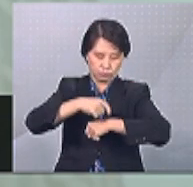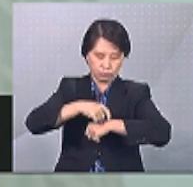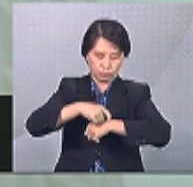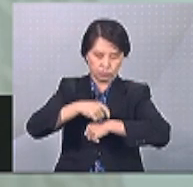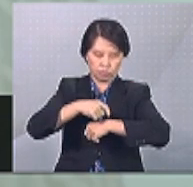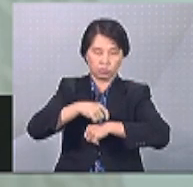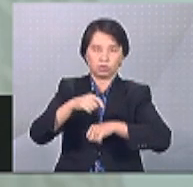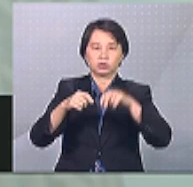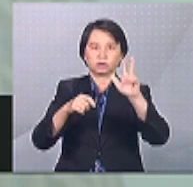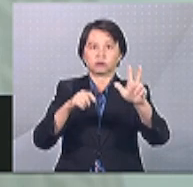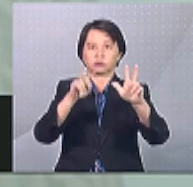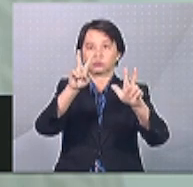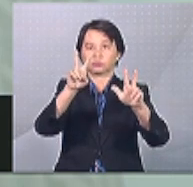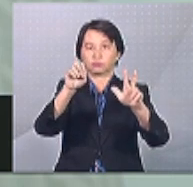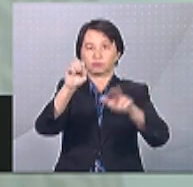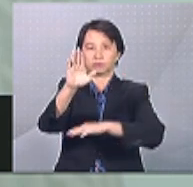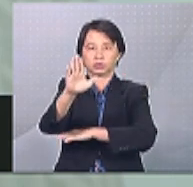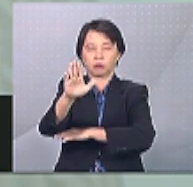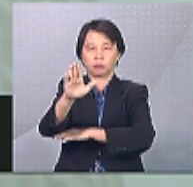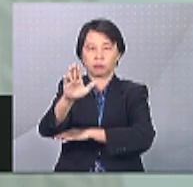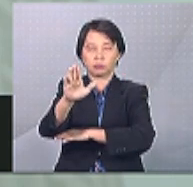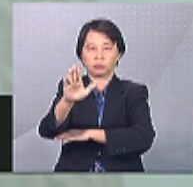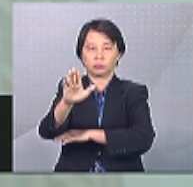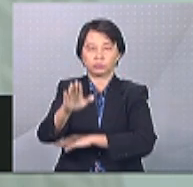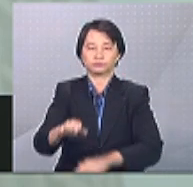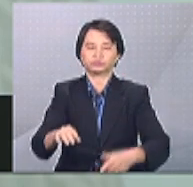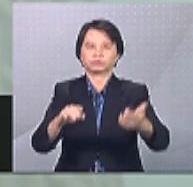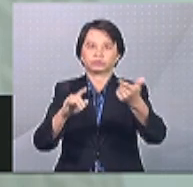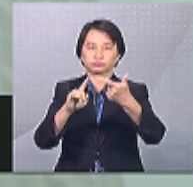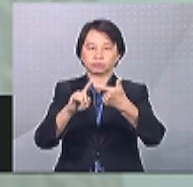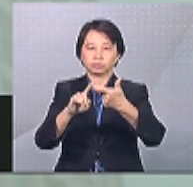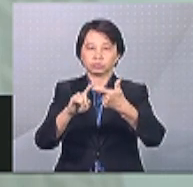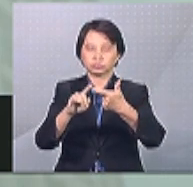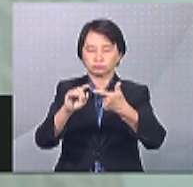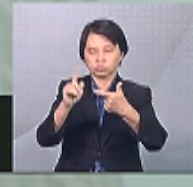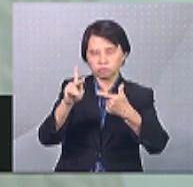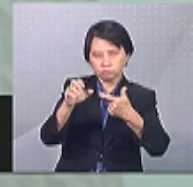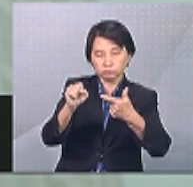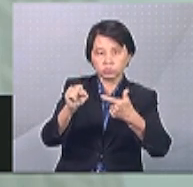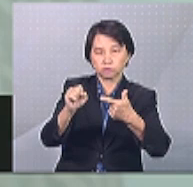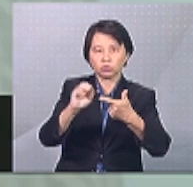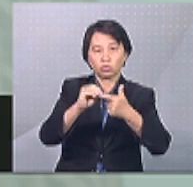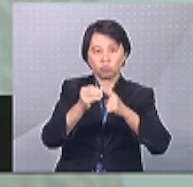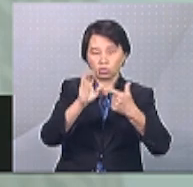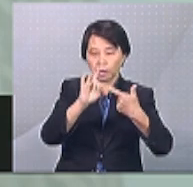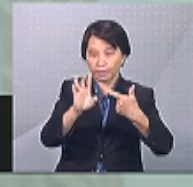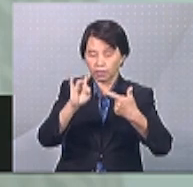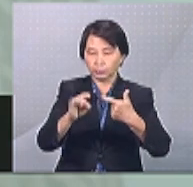jam 3.20 petang. Kes kematian ke-88, iaitu kes